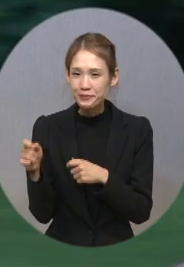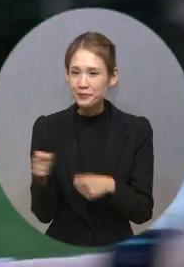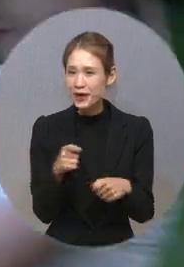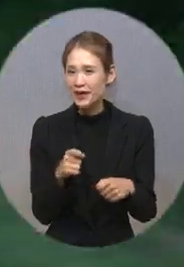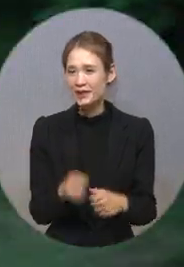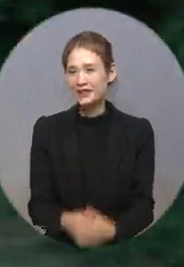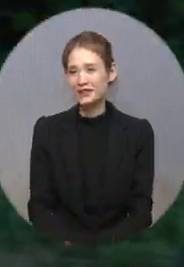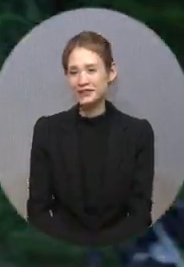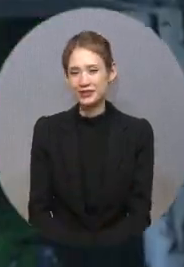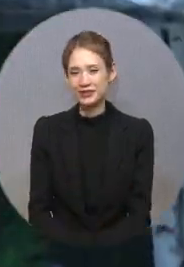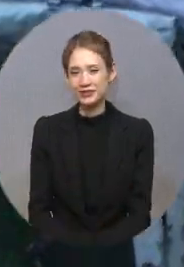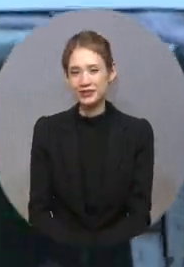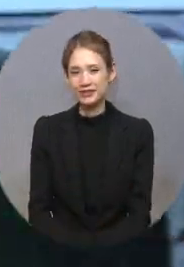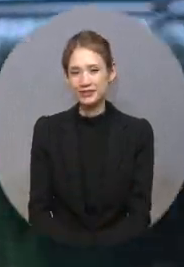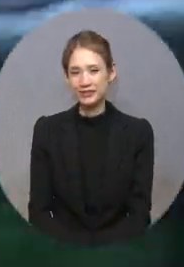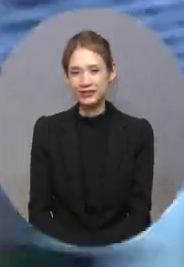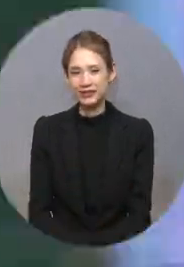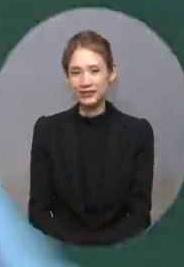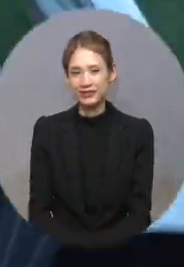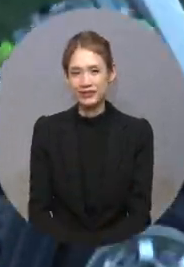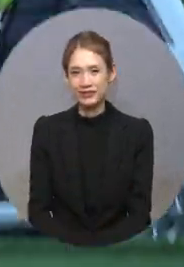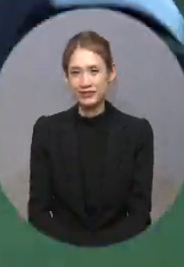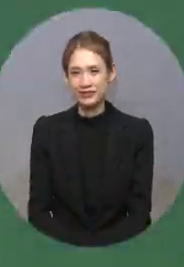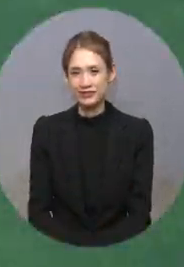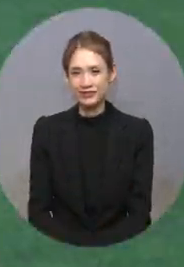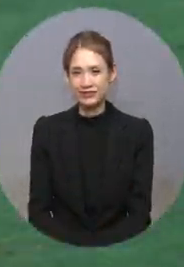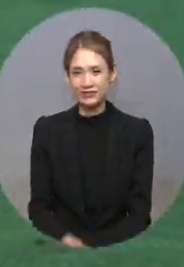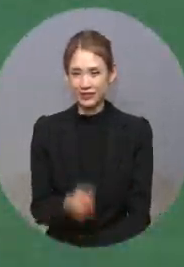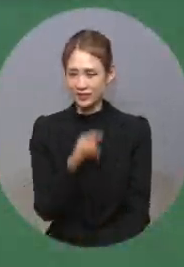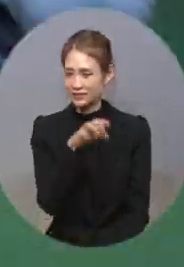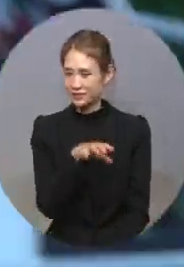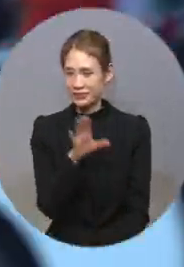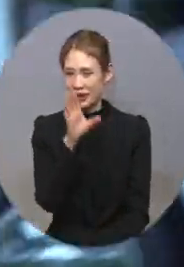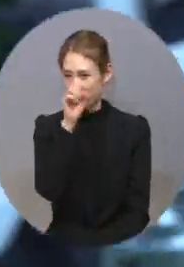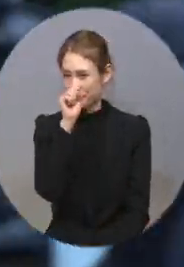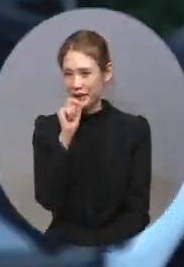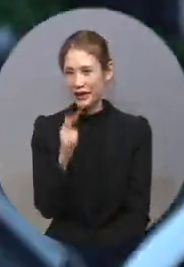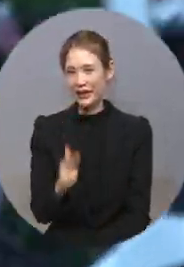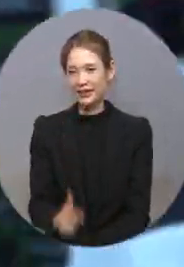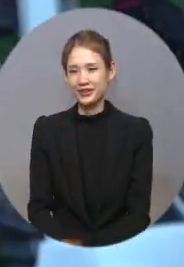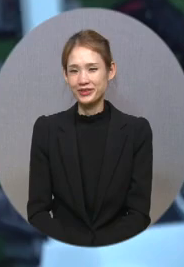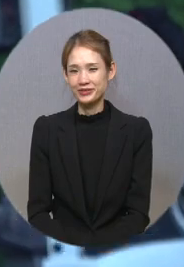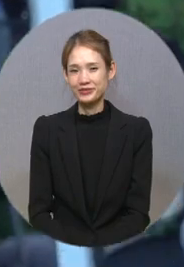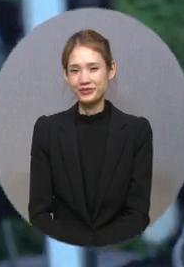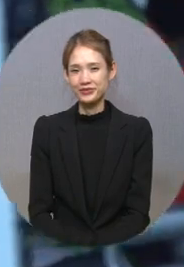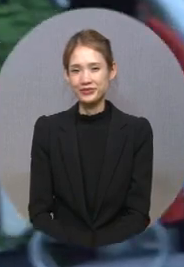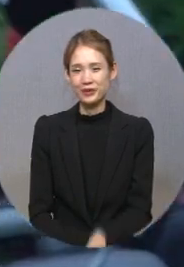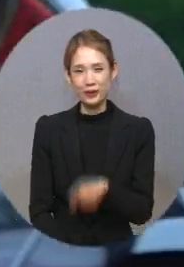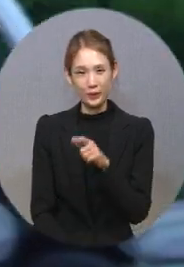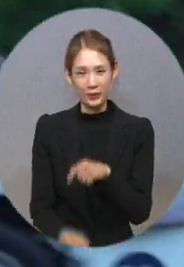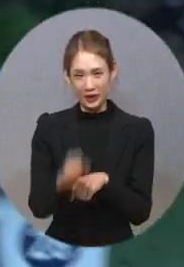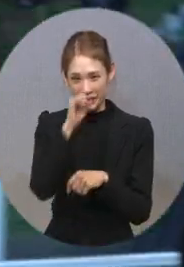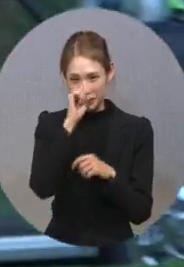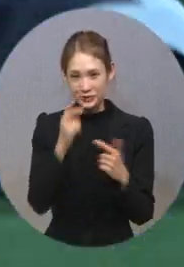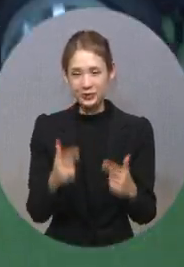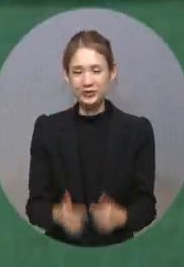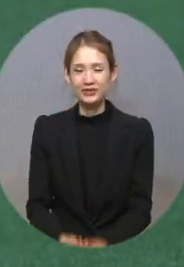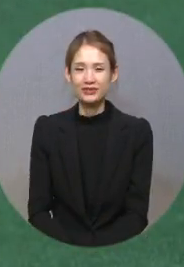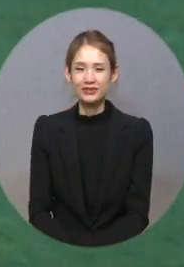정확히. 그 터가 별로 안 좋은 것 같아. 좀 딴 데서 쳐봐. 여기 니 터도 별로 안 좋아.